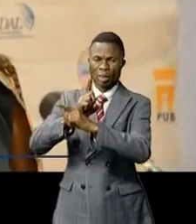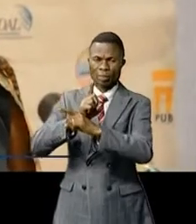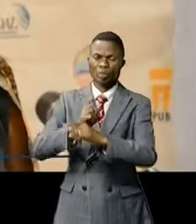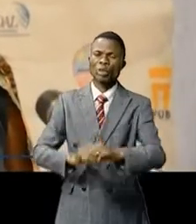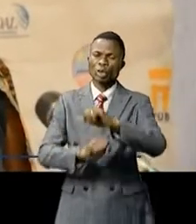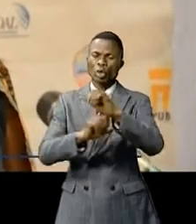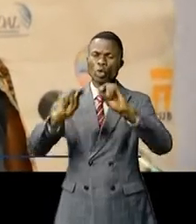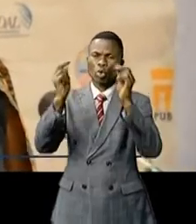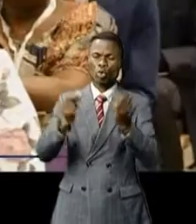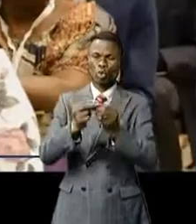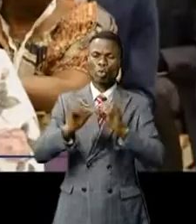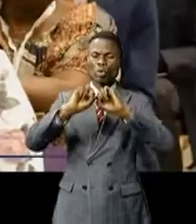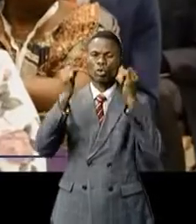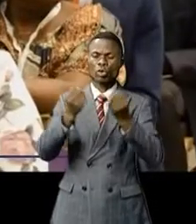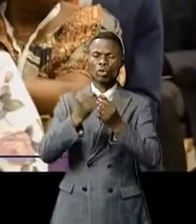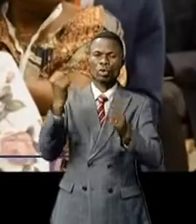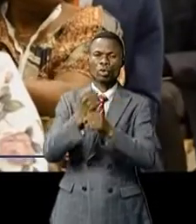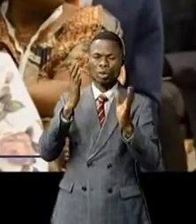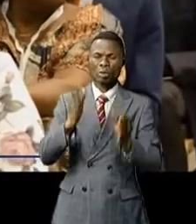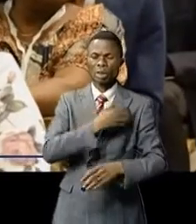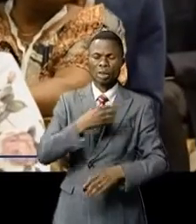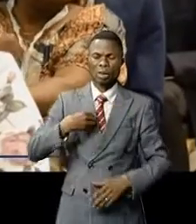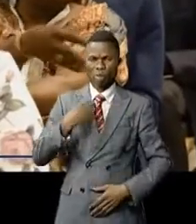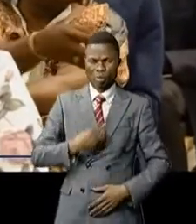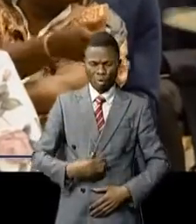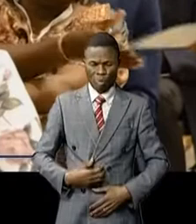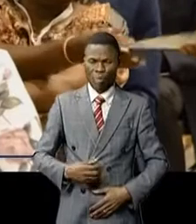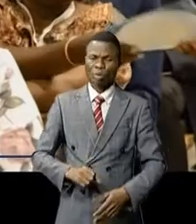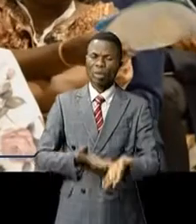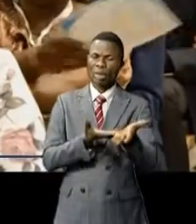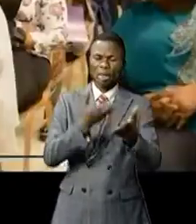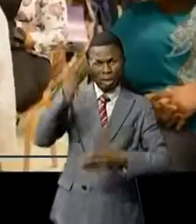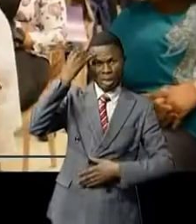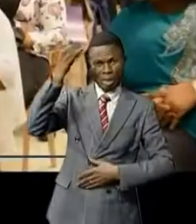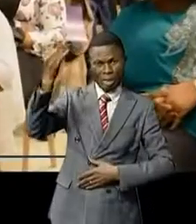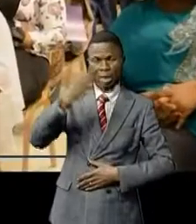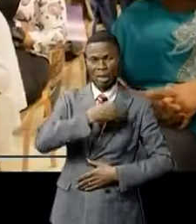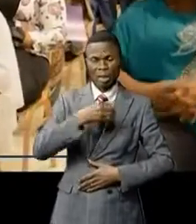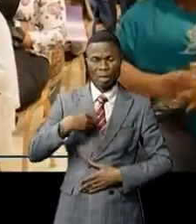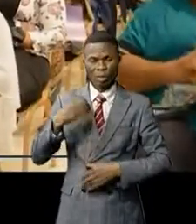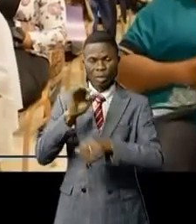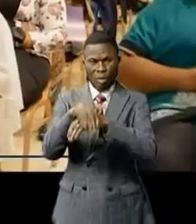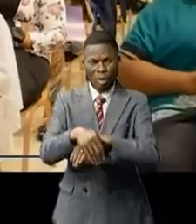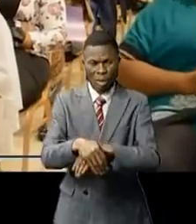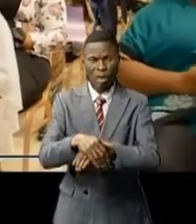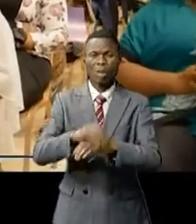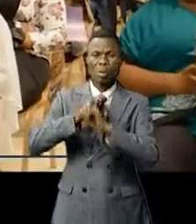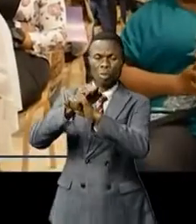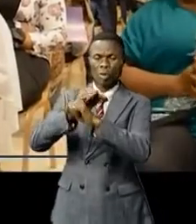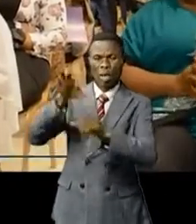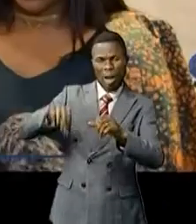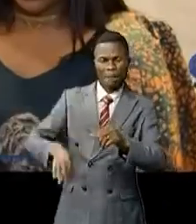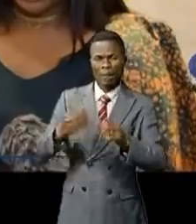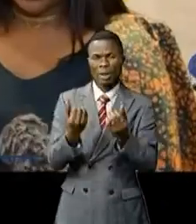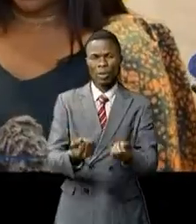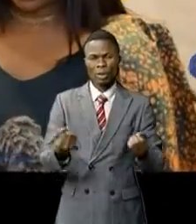réseau socio-professionnel des femmes avocates afin d'accompagner les initiatives des femmes engagées dans les causes des femmes et des